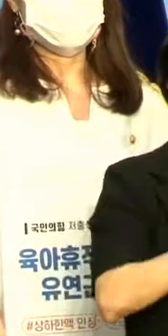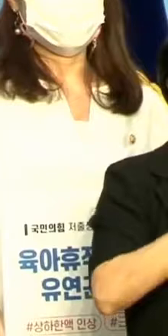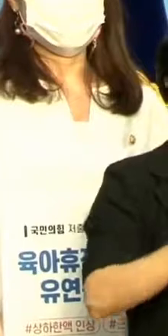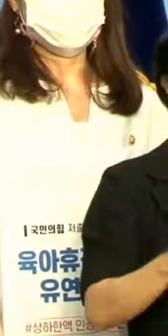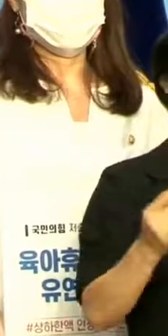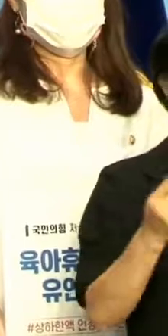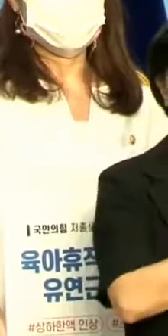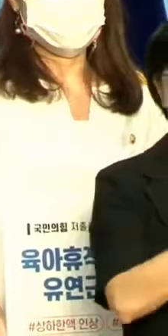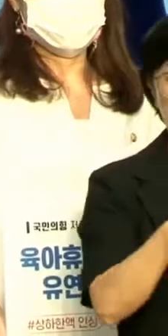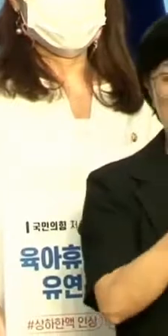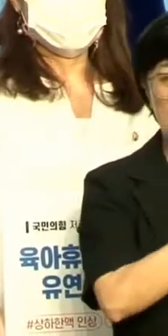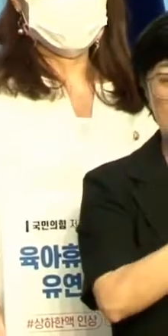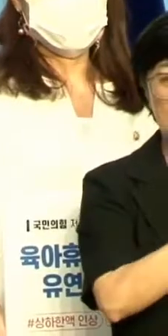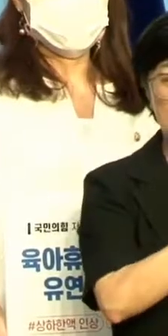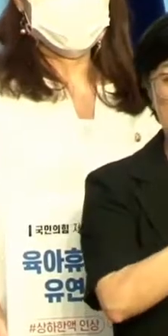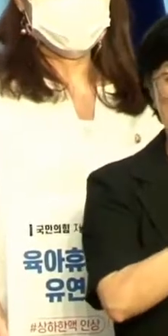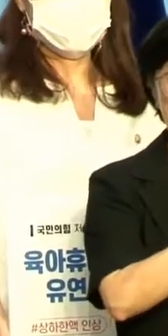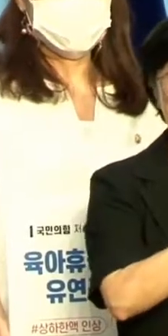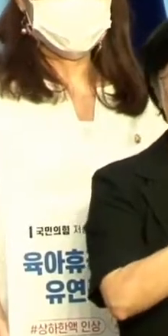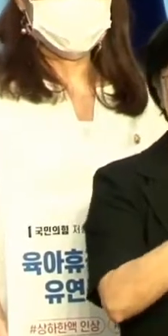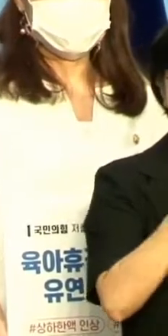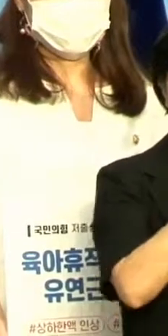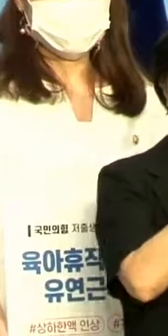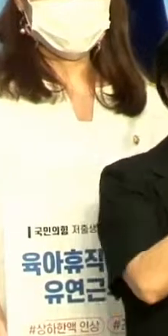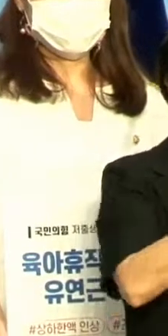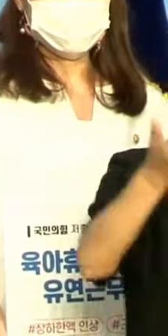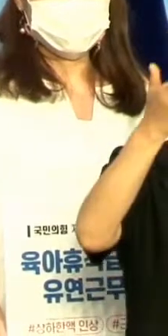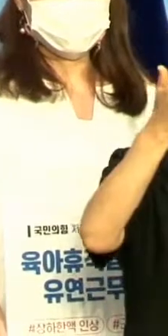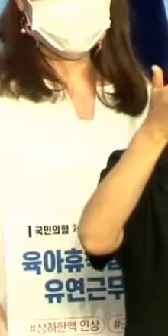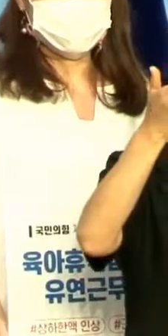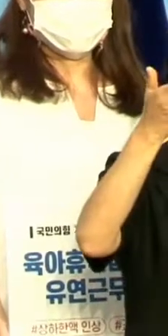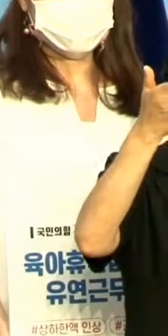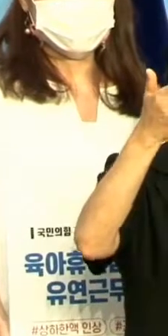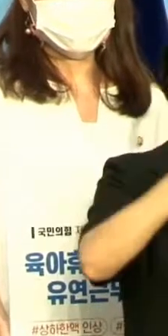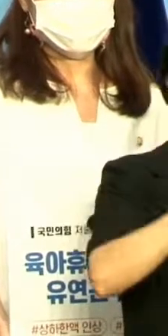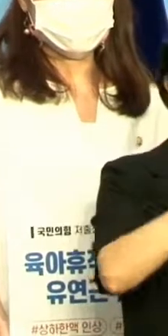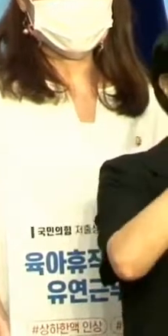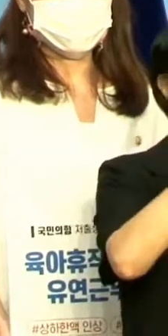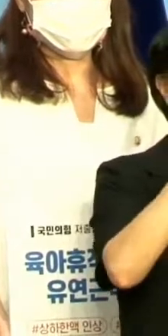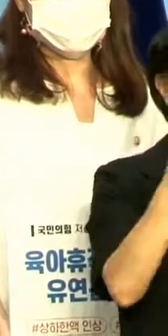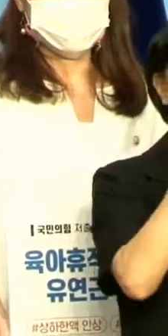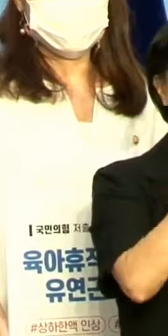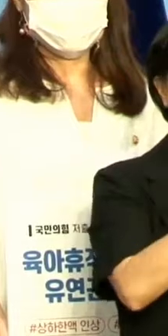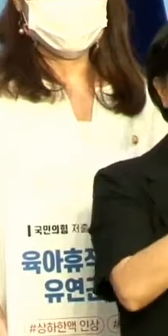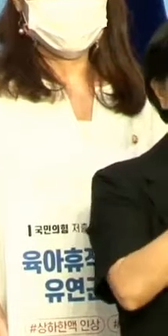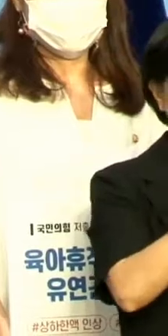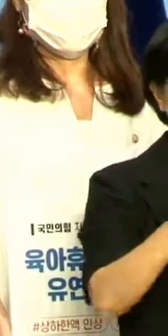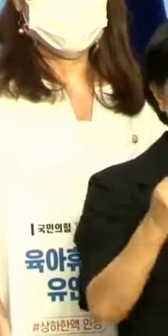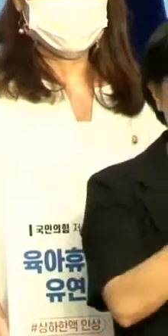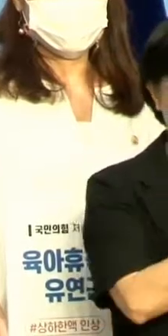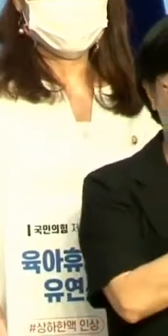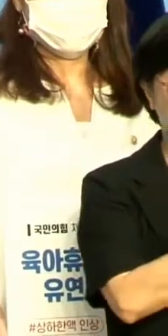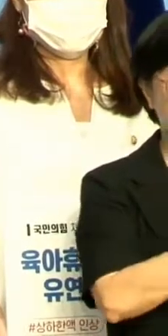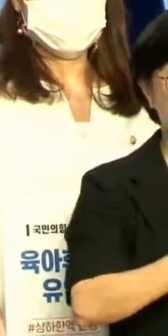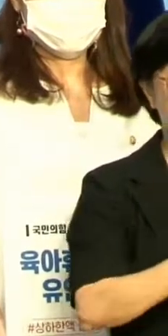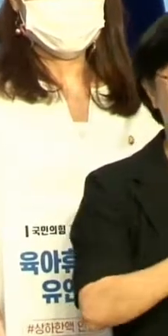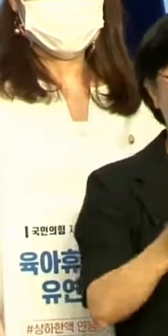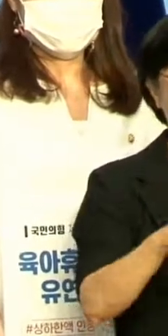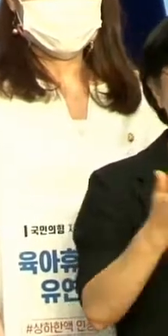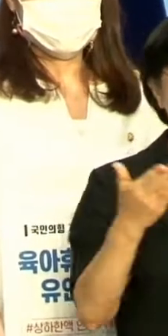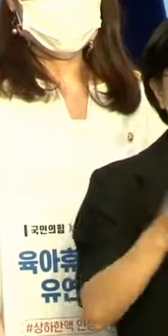직급의 상한액을 높이는 고용보험법 일부 개정안과 육아기 근로시간